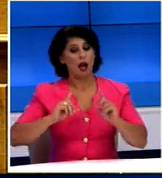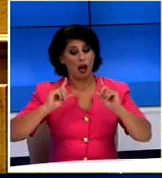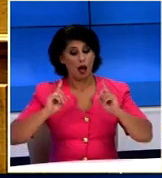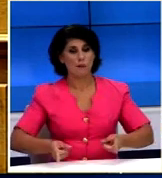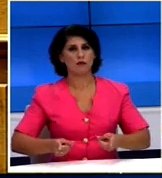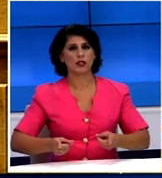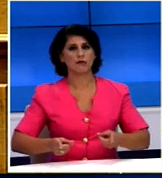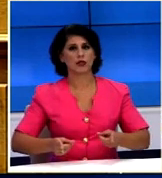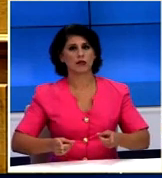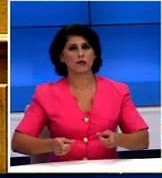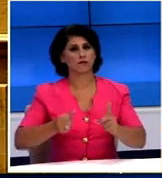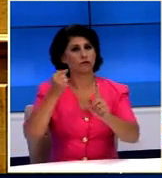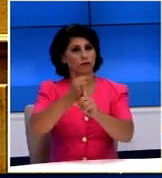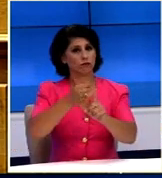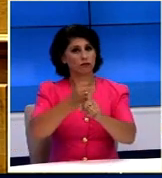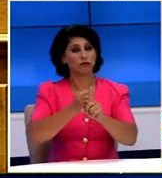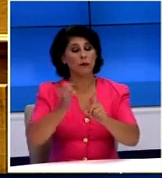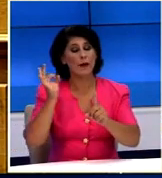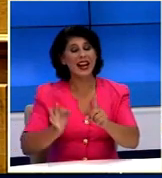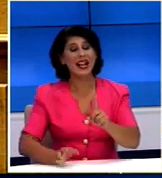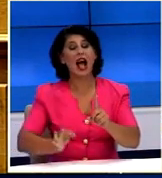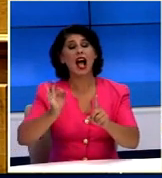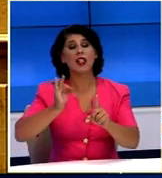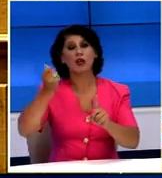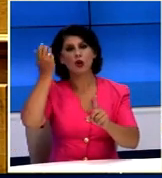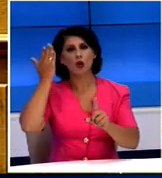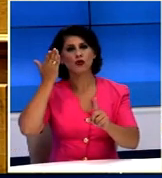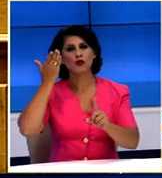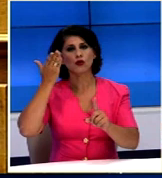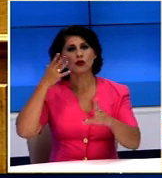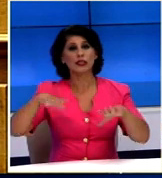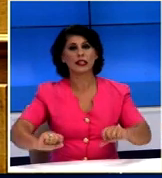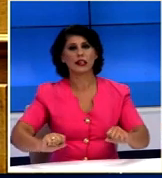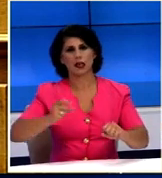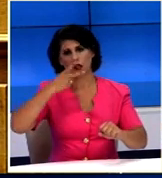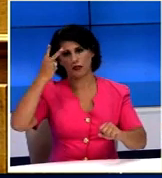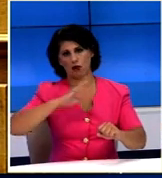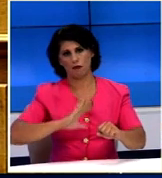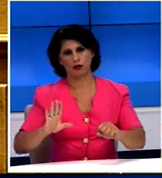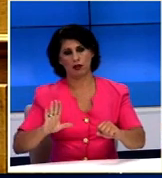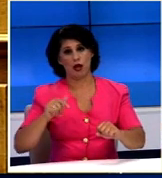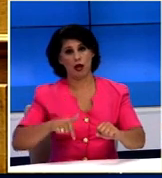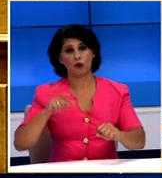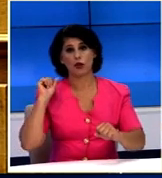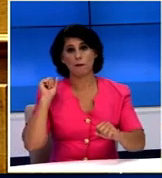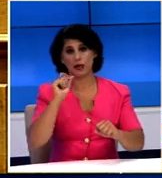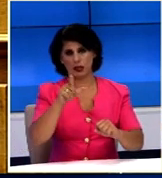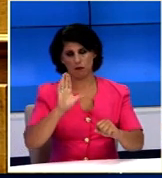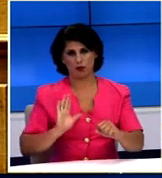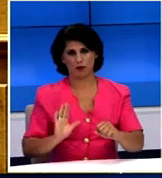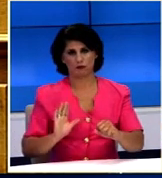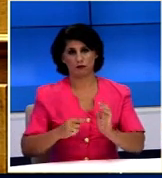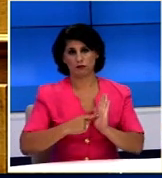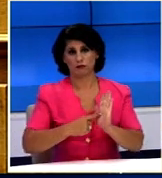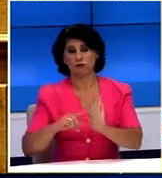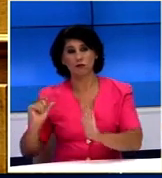αποφασισμένη να υπερασπιστεί με κάθε κόστος την κυριαρχία της και τα δικαιώματά της. Αυτό είναι το μήνυμα που εκπέμπει